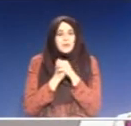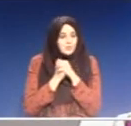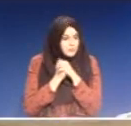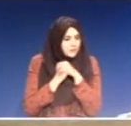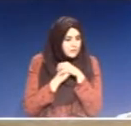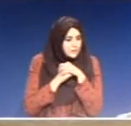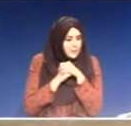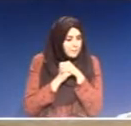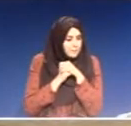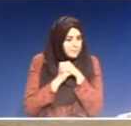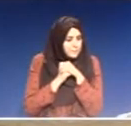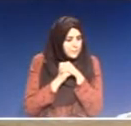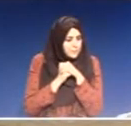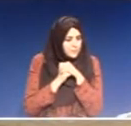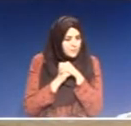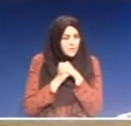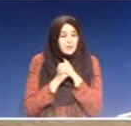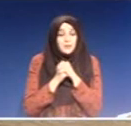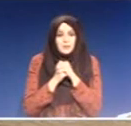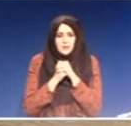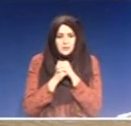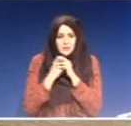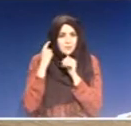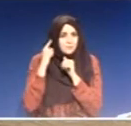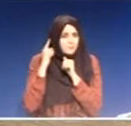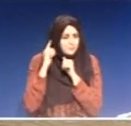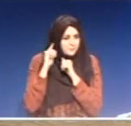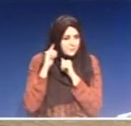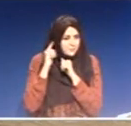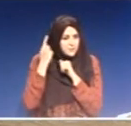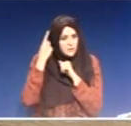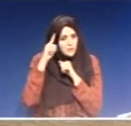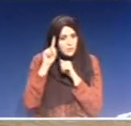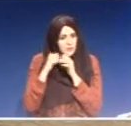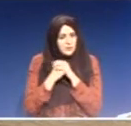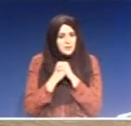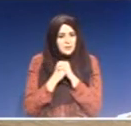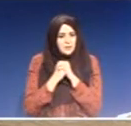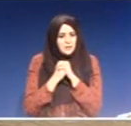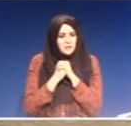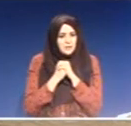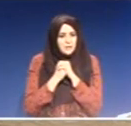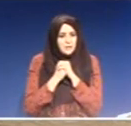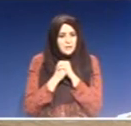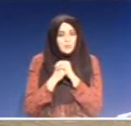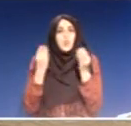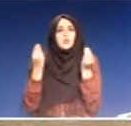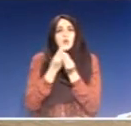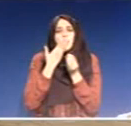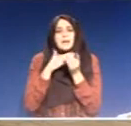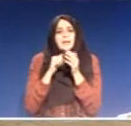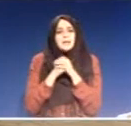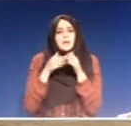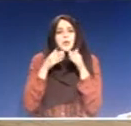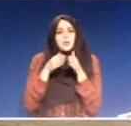بالنسبة للعنوان وما نحكمكمش بالنسبة للعنوان الصلح خير. نعم. يعني نسأل الأستاذ الكريم،